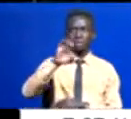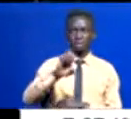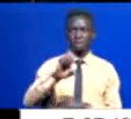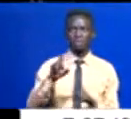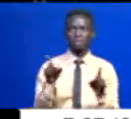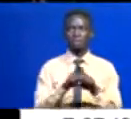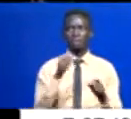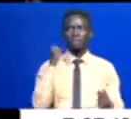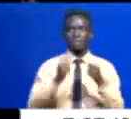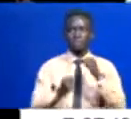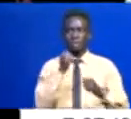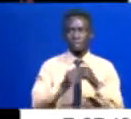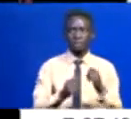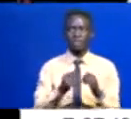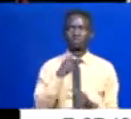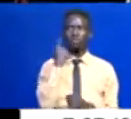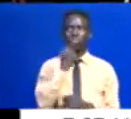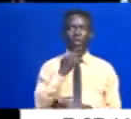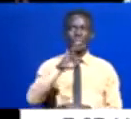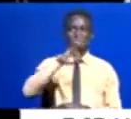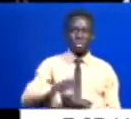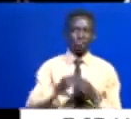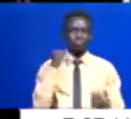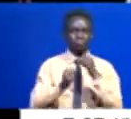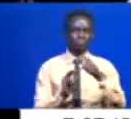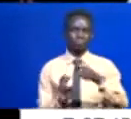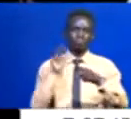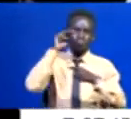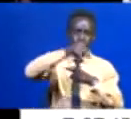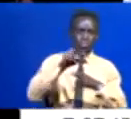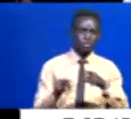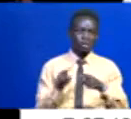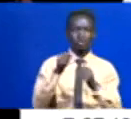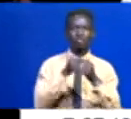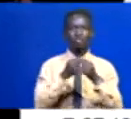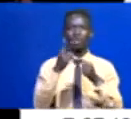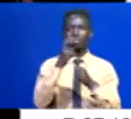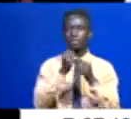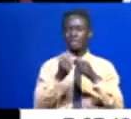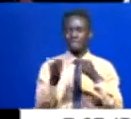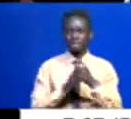mita 3000 kuruka viunzi na kidimbu cha maji mwaka 2019 Beatrice